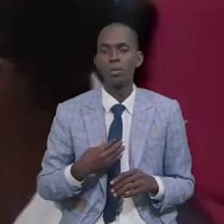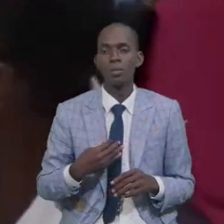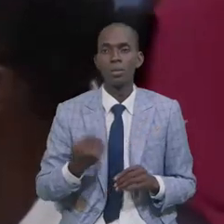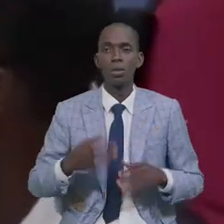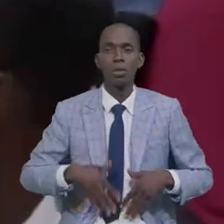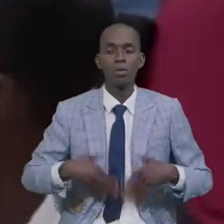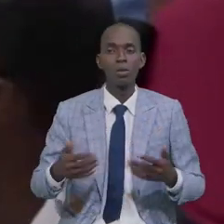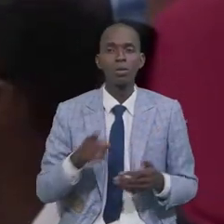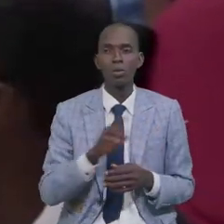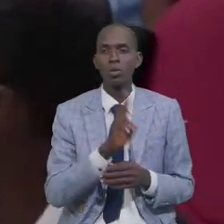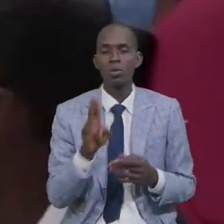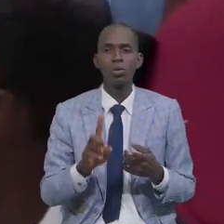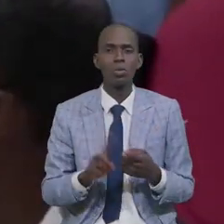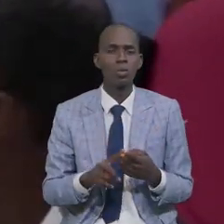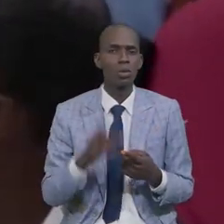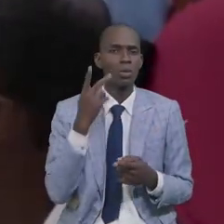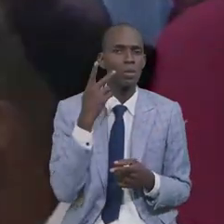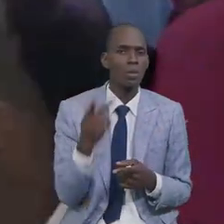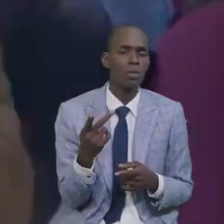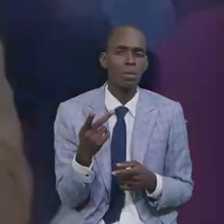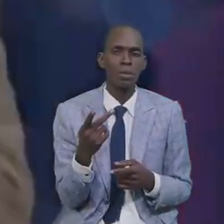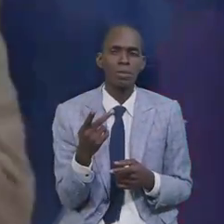la consécration qu'on avait.